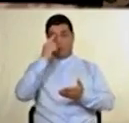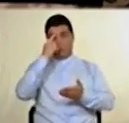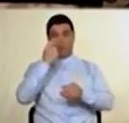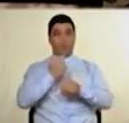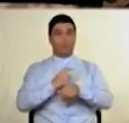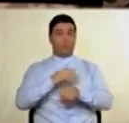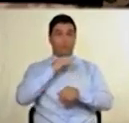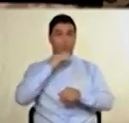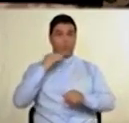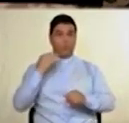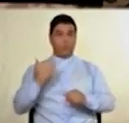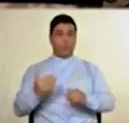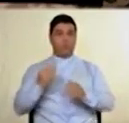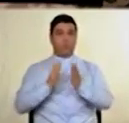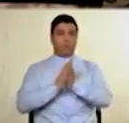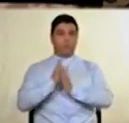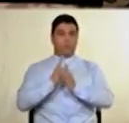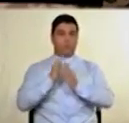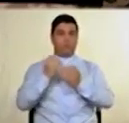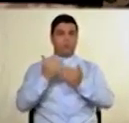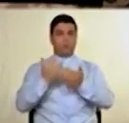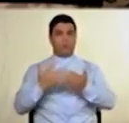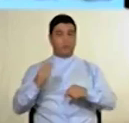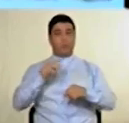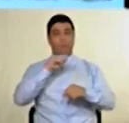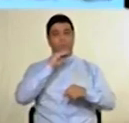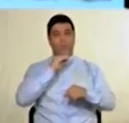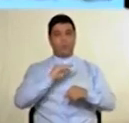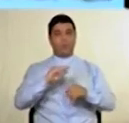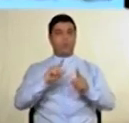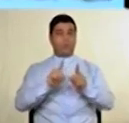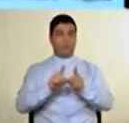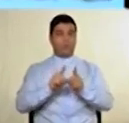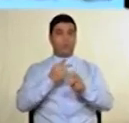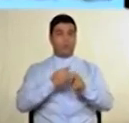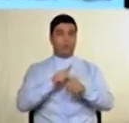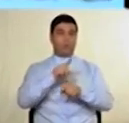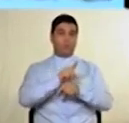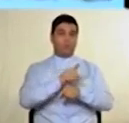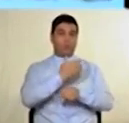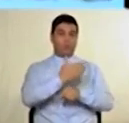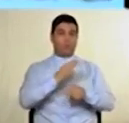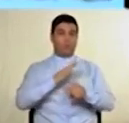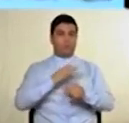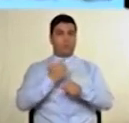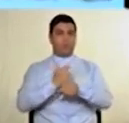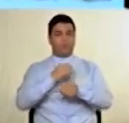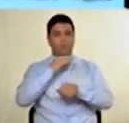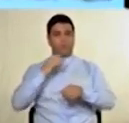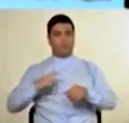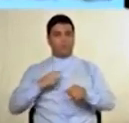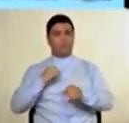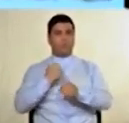juda ko'p demak o'simliklar, dehqonchilik mahsulotlarining vatani bo'lsa, Misr ham bu